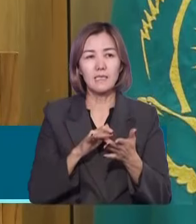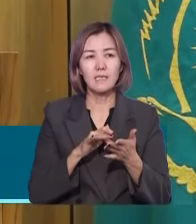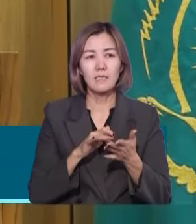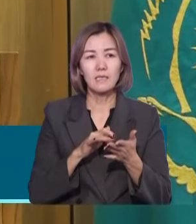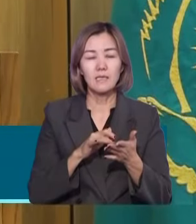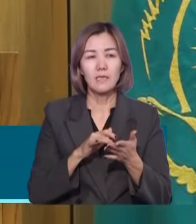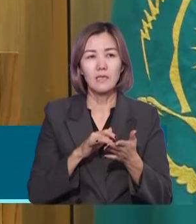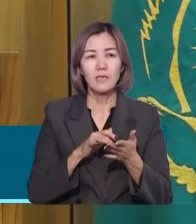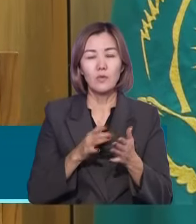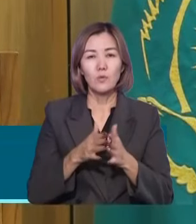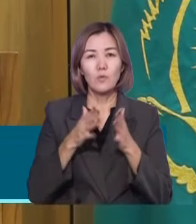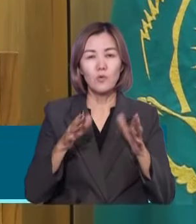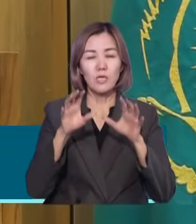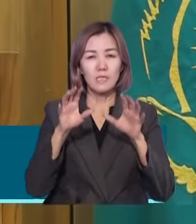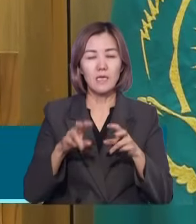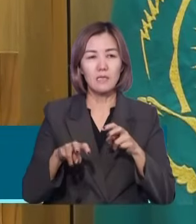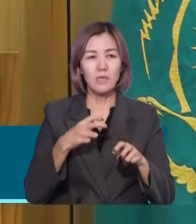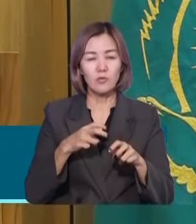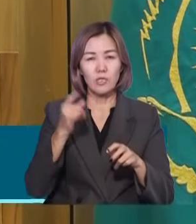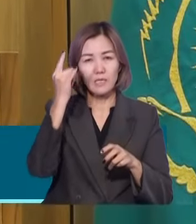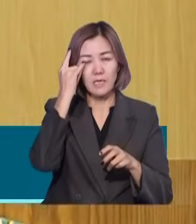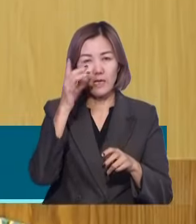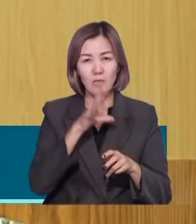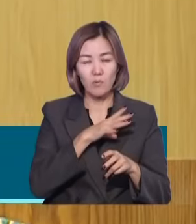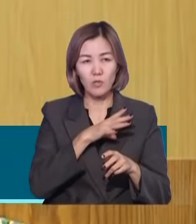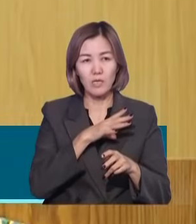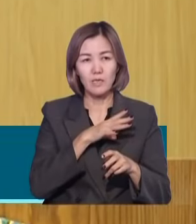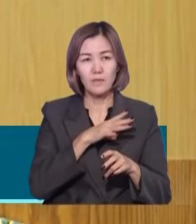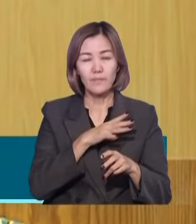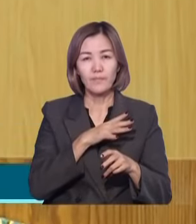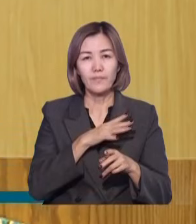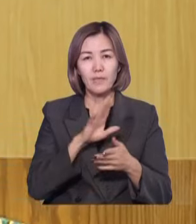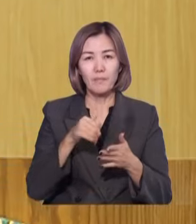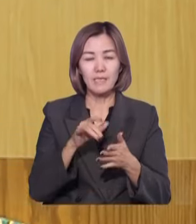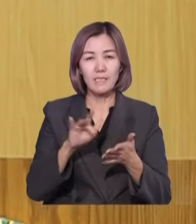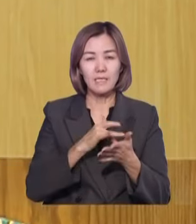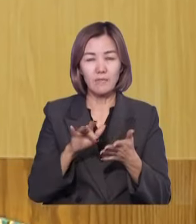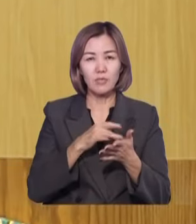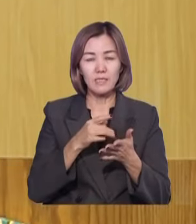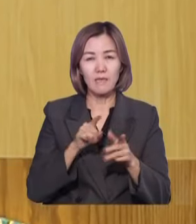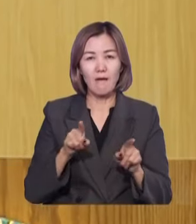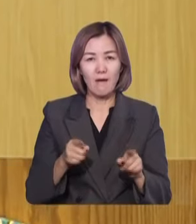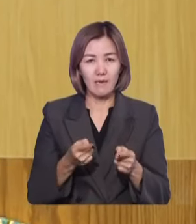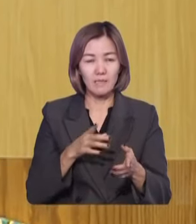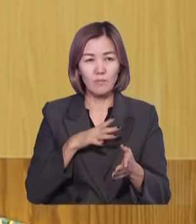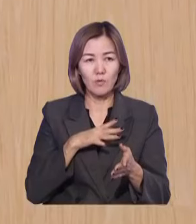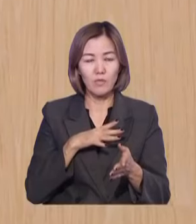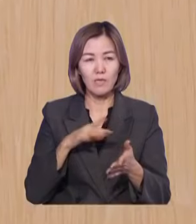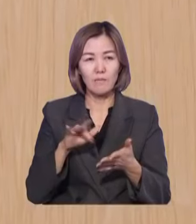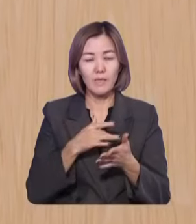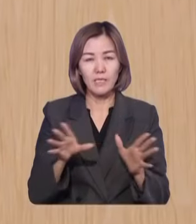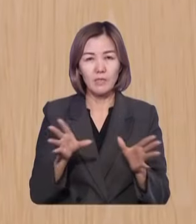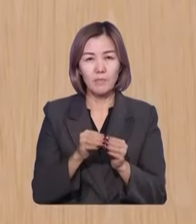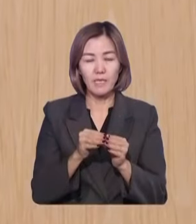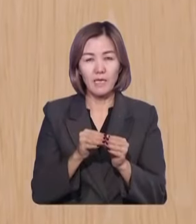қаласынан кейінгі үлкен заң бұзушылық Сарқан ауданында орын алды. Ауданның бас есепшісі қамауға алынды. Бас есепшімен